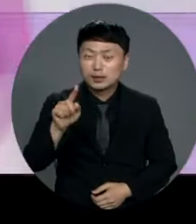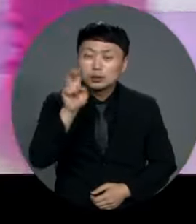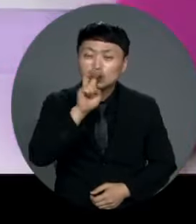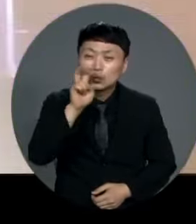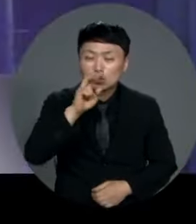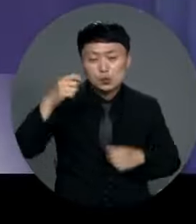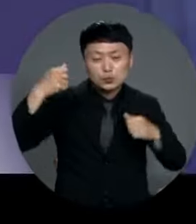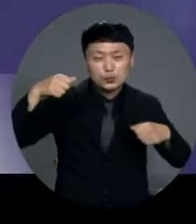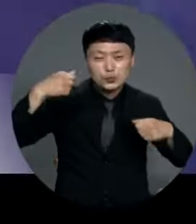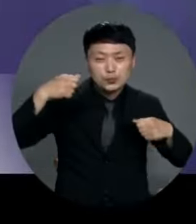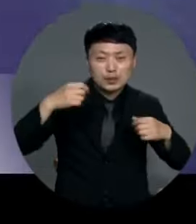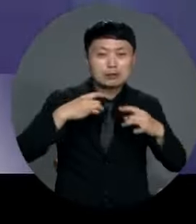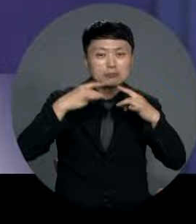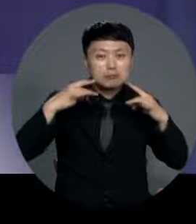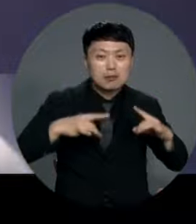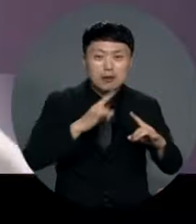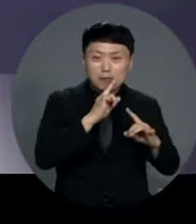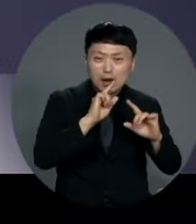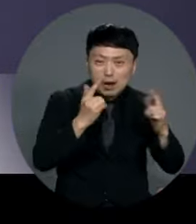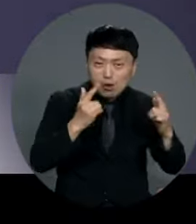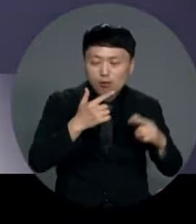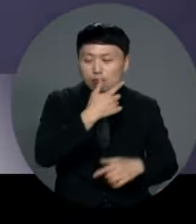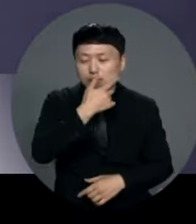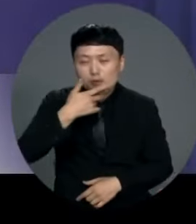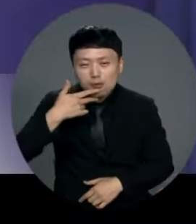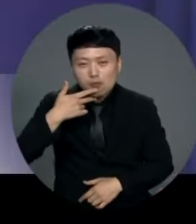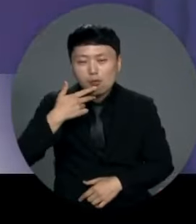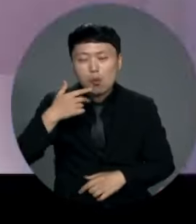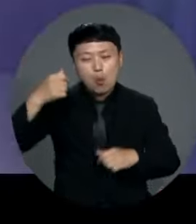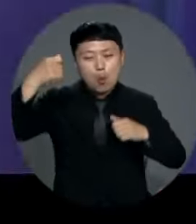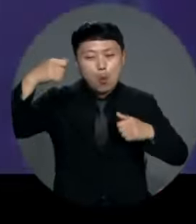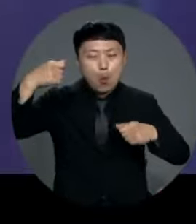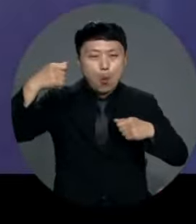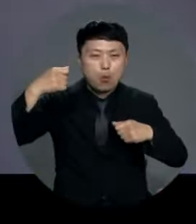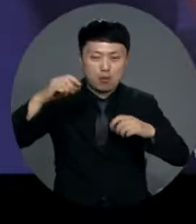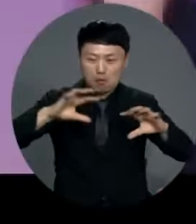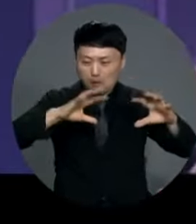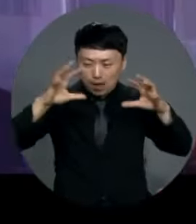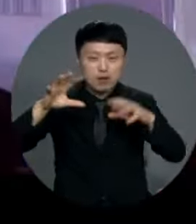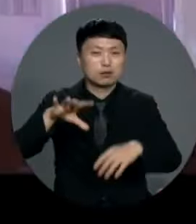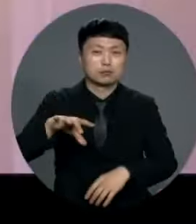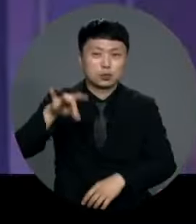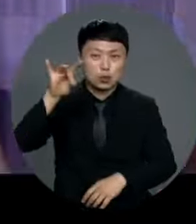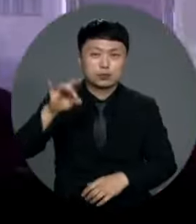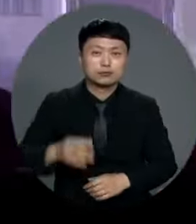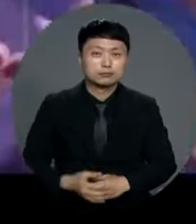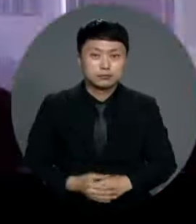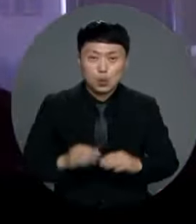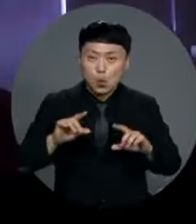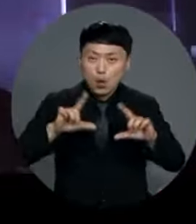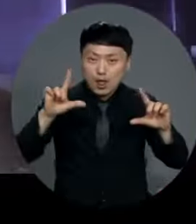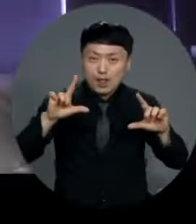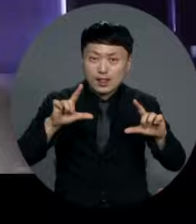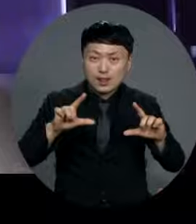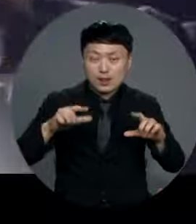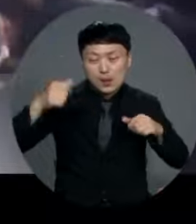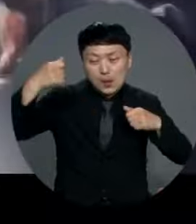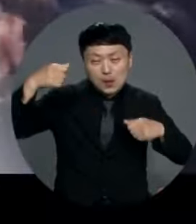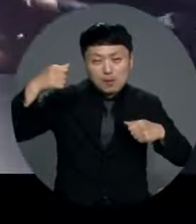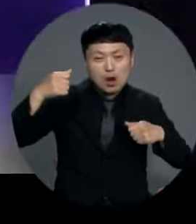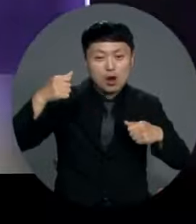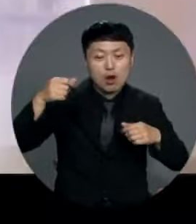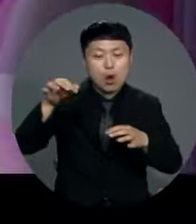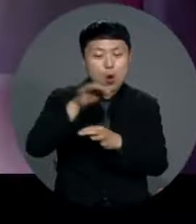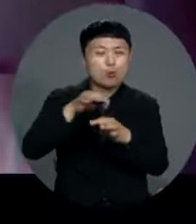뮤지컬로 프랑스어가 아닌 영어로 공연되는 것은 세계 처음입니다. 올해 딤프는 좋지 않은 경기